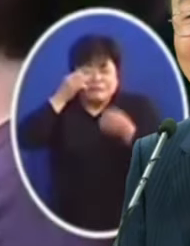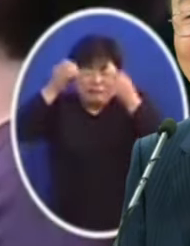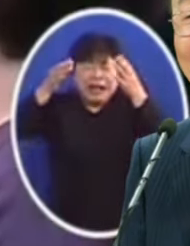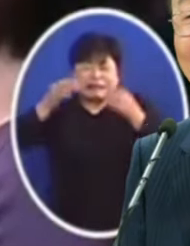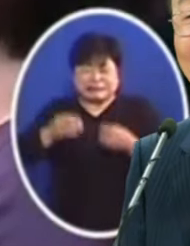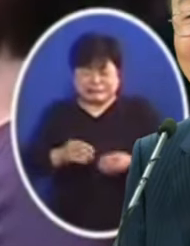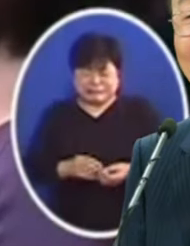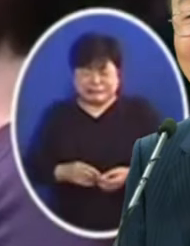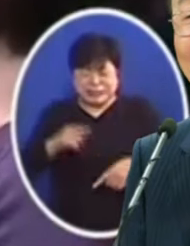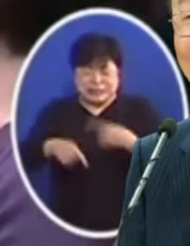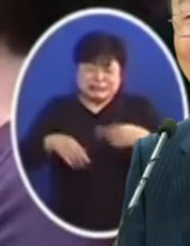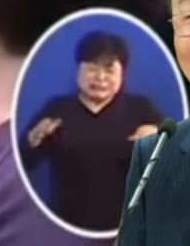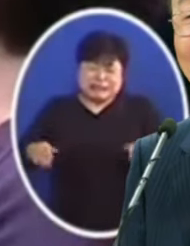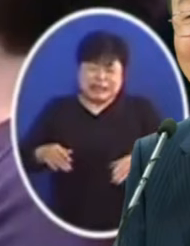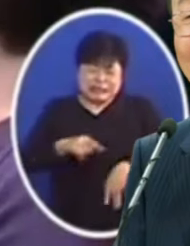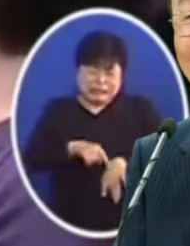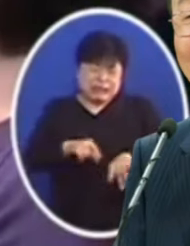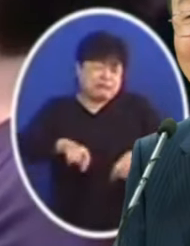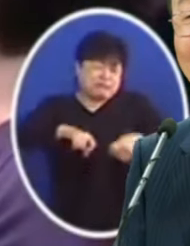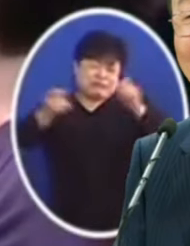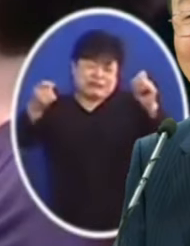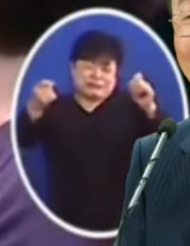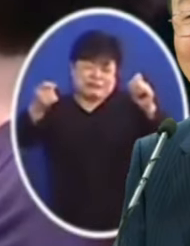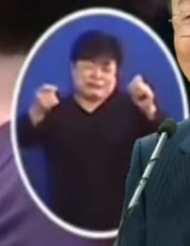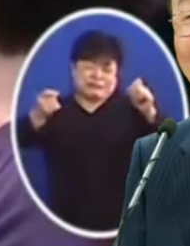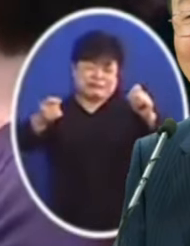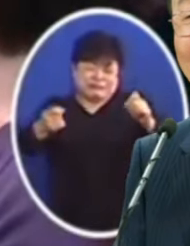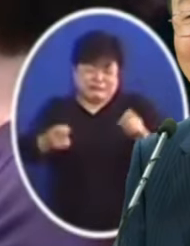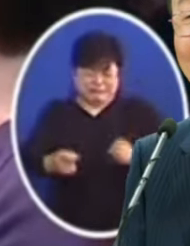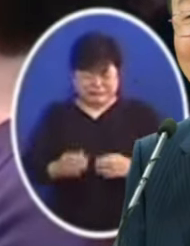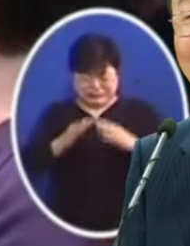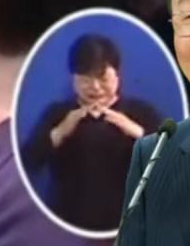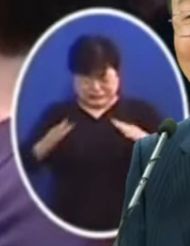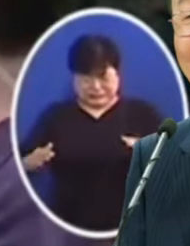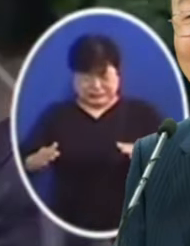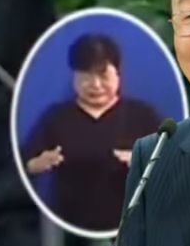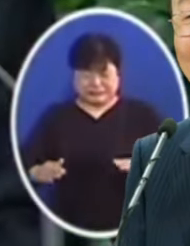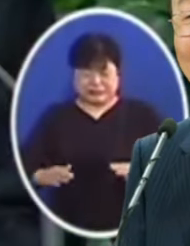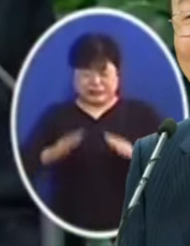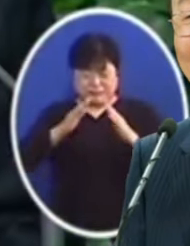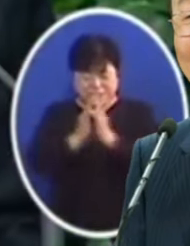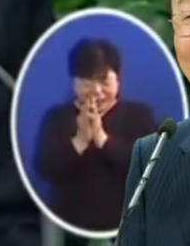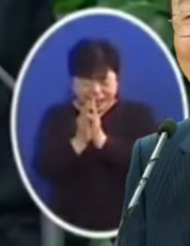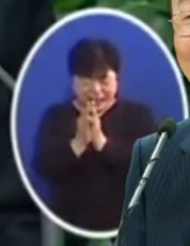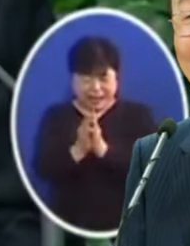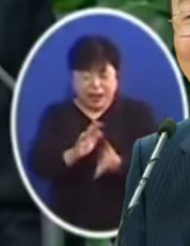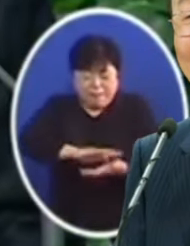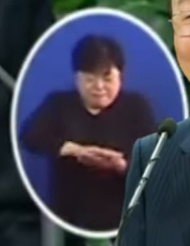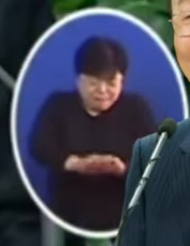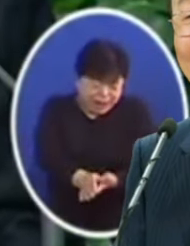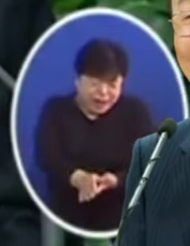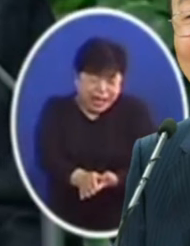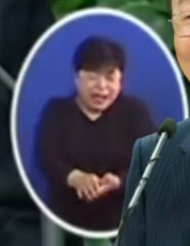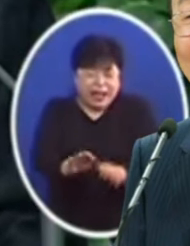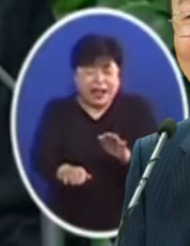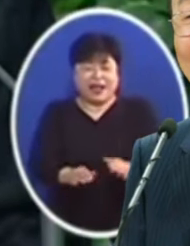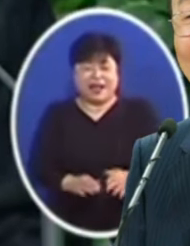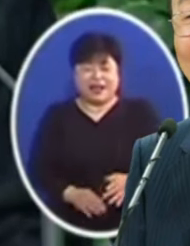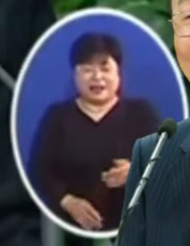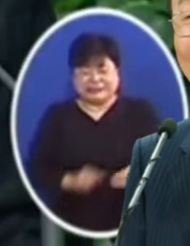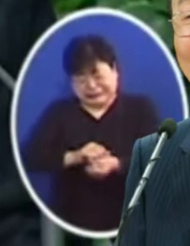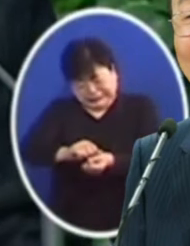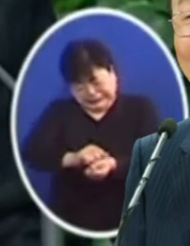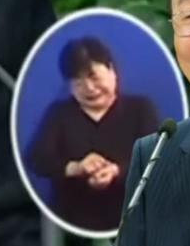찢기고 다리도 부러지고 그러면 그것을 뜯어가지고서 씻어가지고서 소금을 쳐서 불에 구워